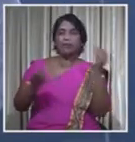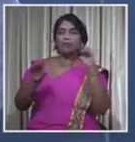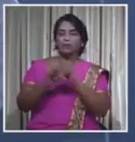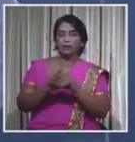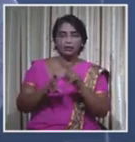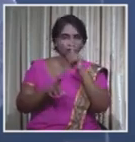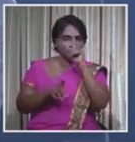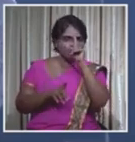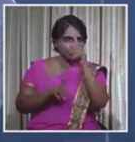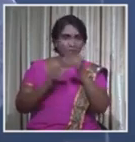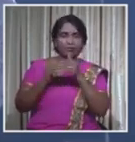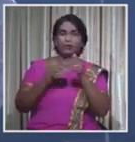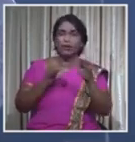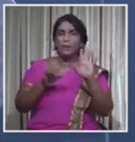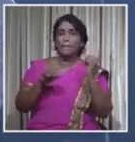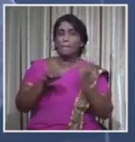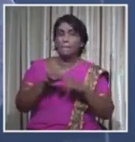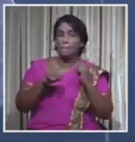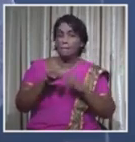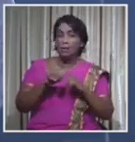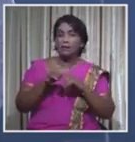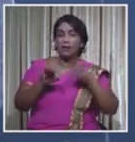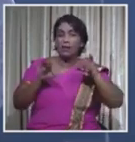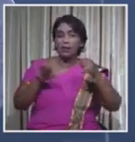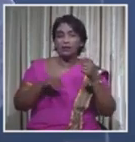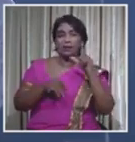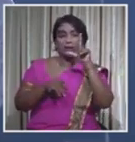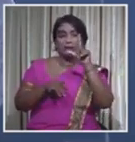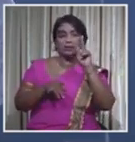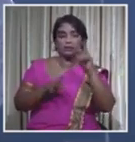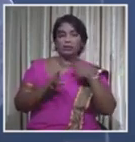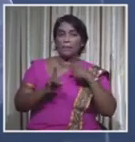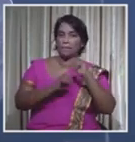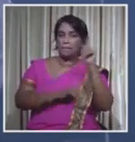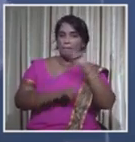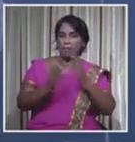සතිය ඇතුළේ ප්‍රශ්න 672ක් මම පාර්ලිමේන්තුවට බාර දුන්නා.